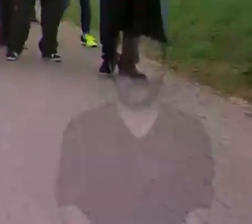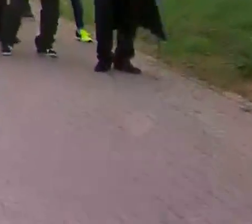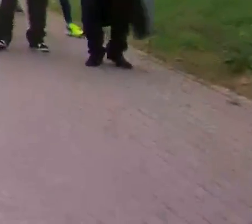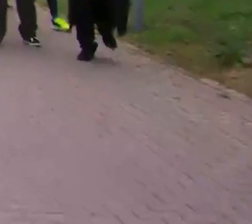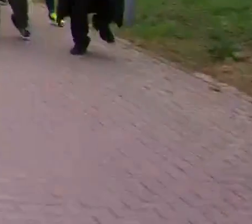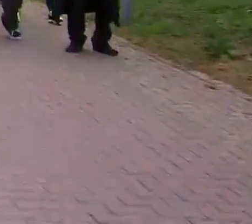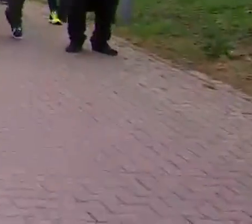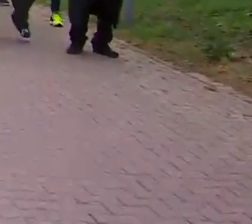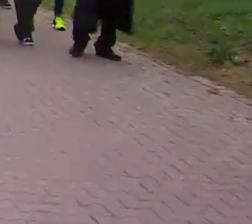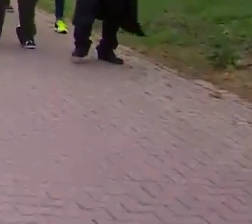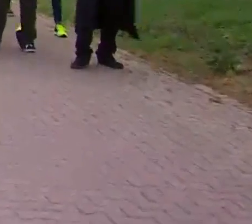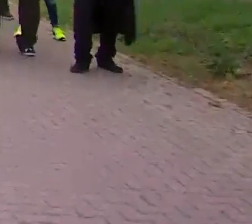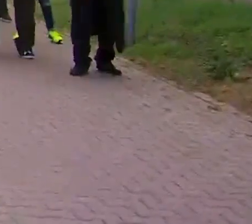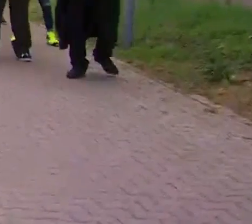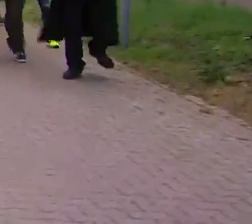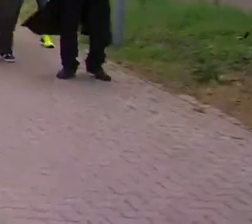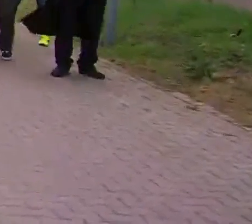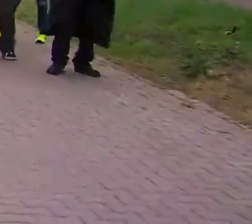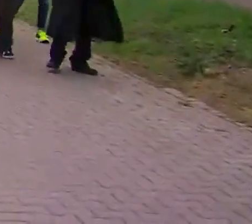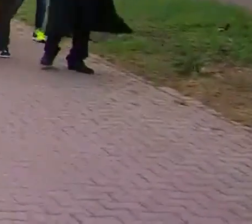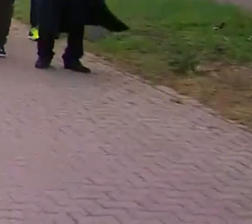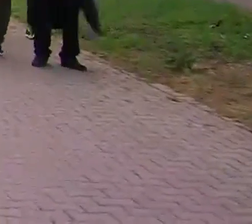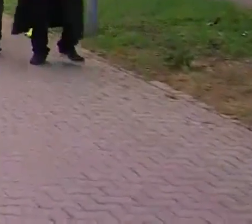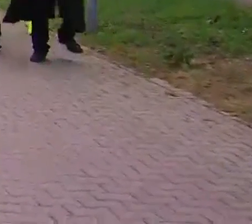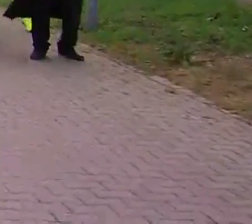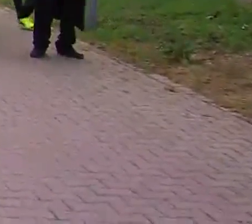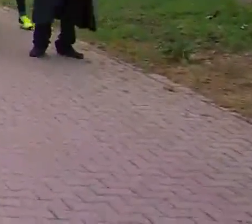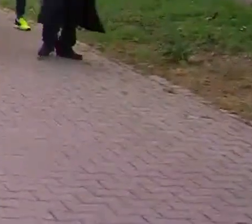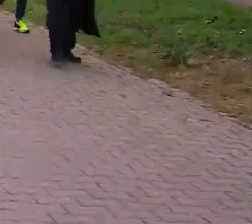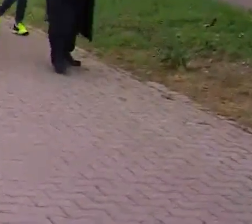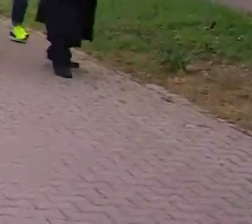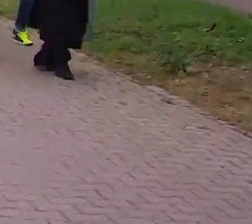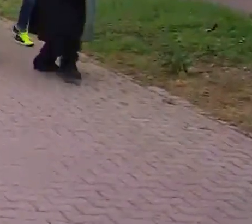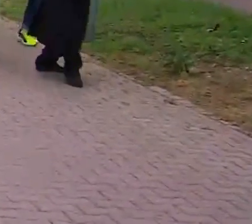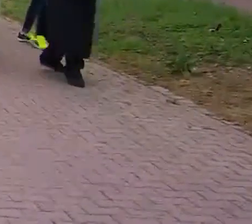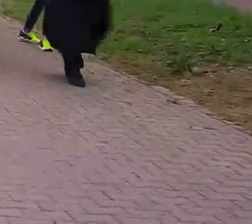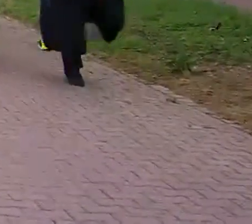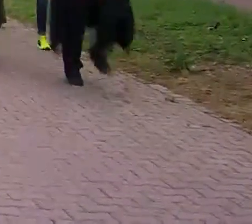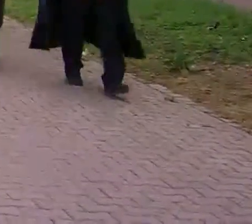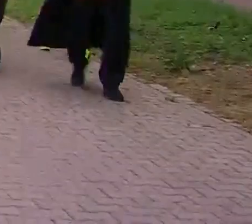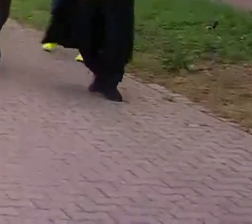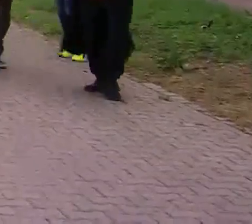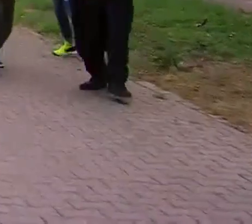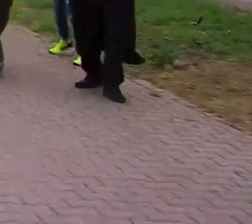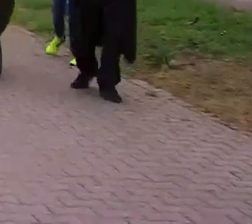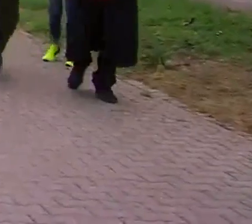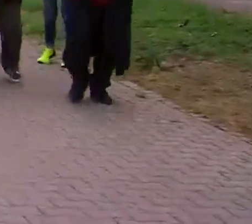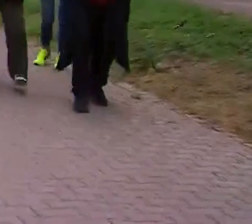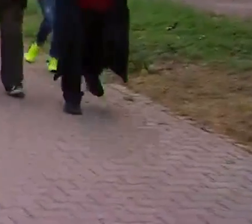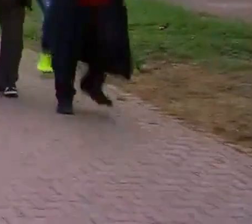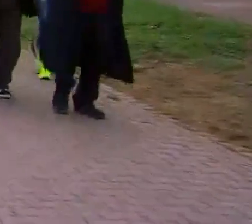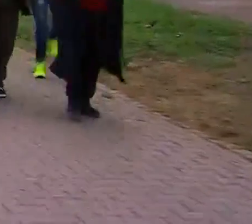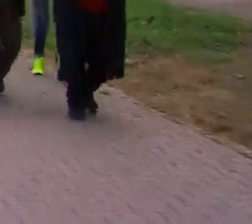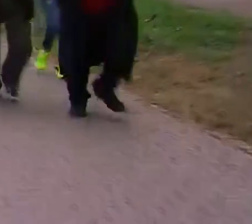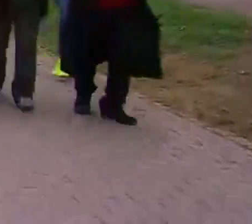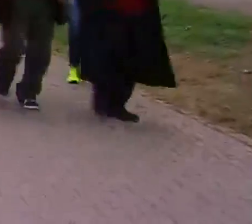önde sıralanmışlar. Parmak şıklatıp ellerini sallarken adımlarını sağa ve sola doğru ritmik bir şekilde atıyorlar. Ellerini çile